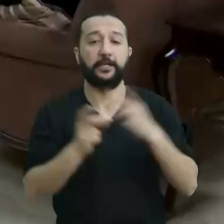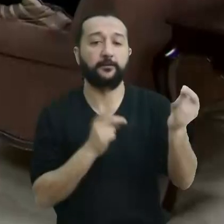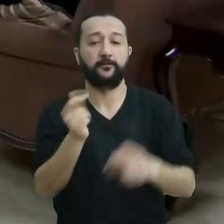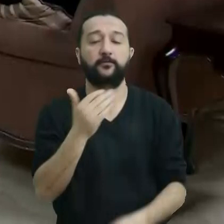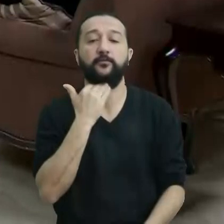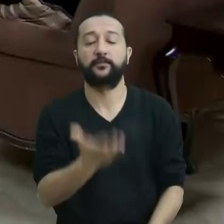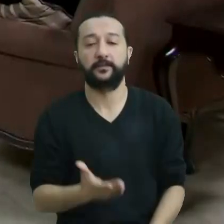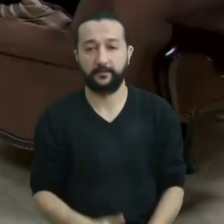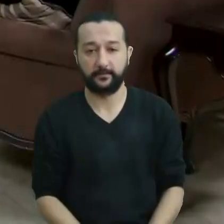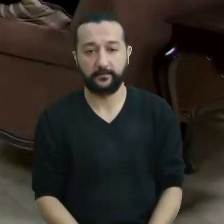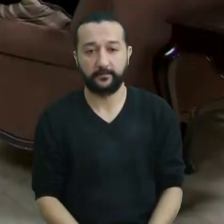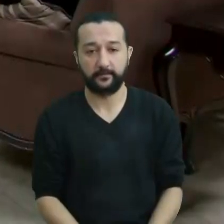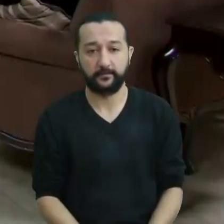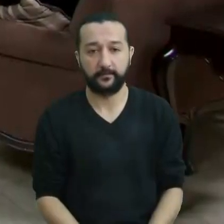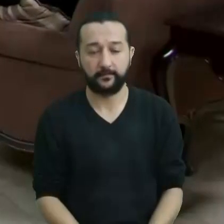baksana.